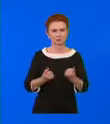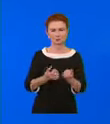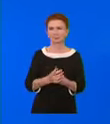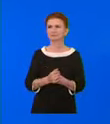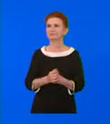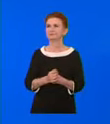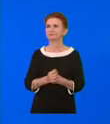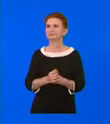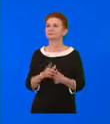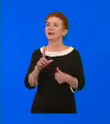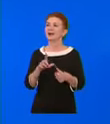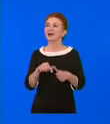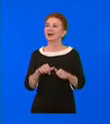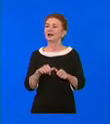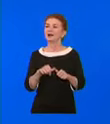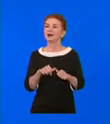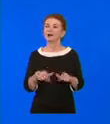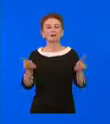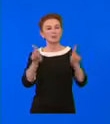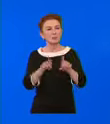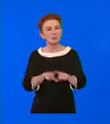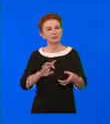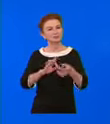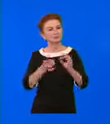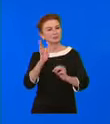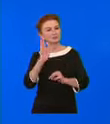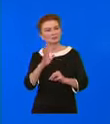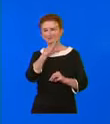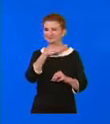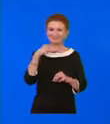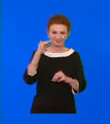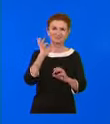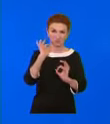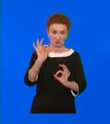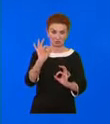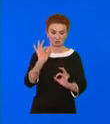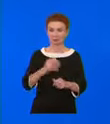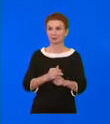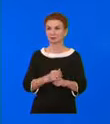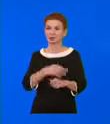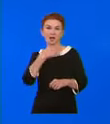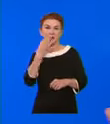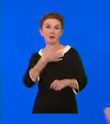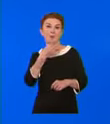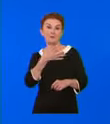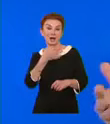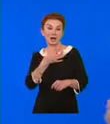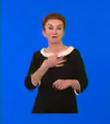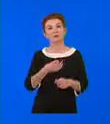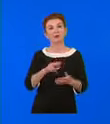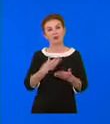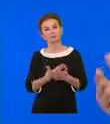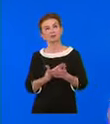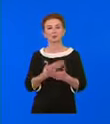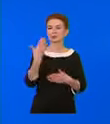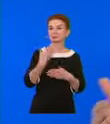niestety również wtedy, kiedy nastąpi scenariusz optymistyczny w przypadku zakażeń, czyli w koniec kwietnia, czy w maju, czy w